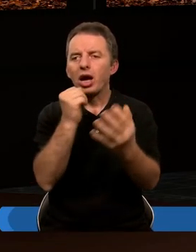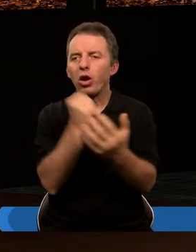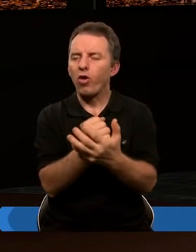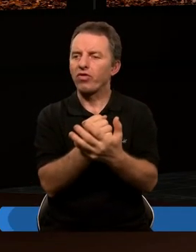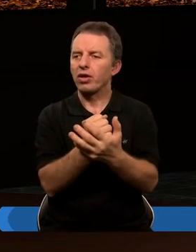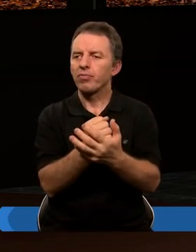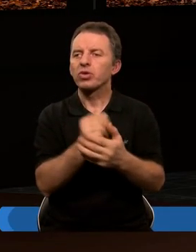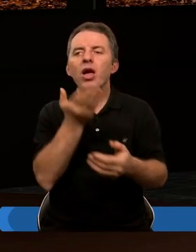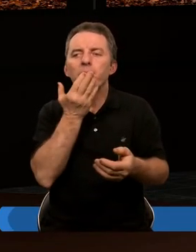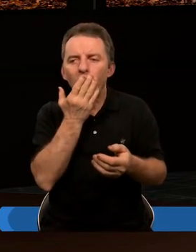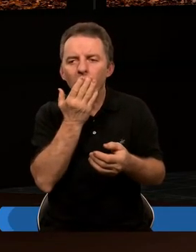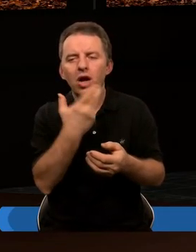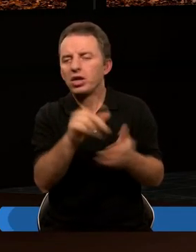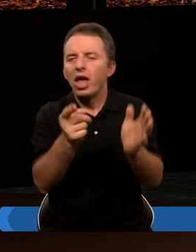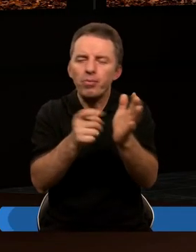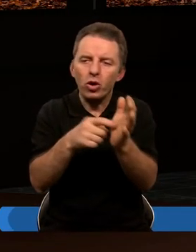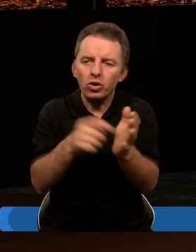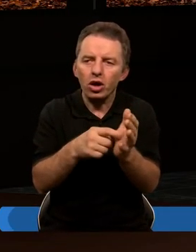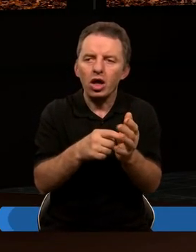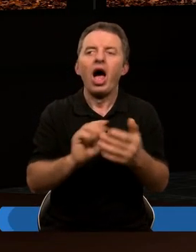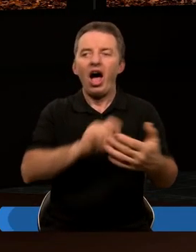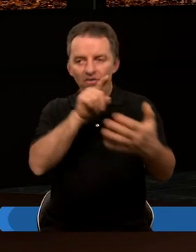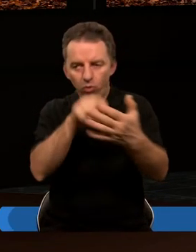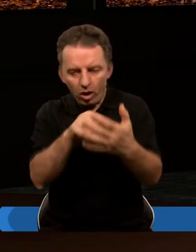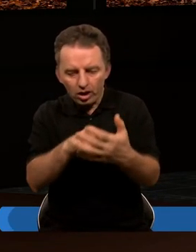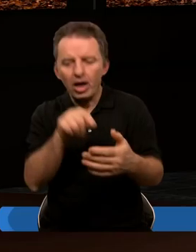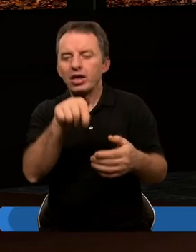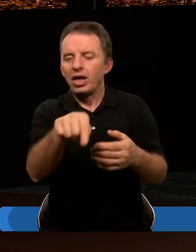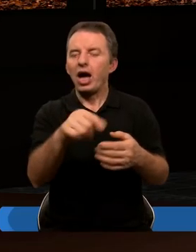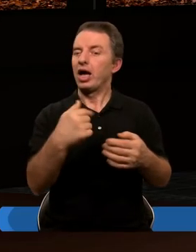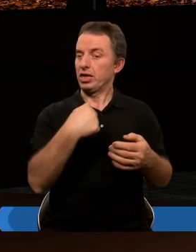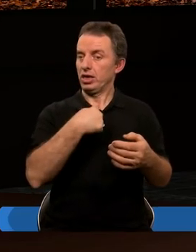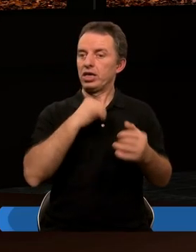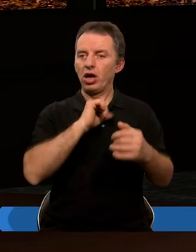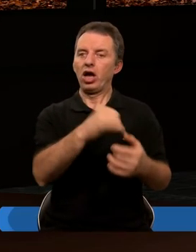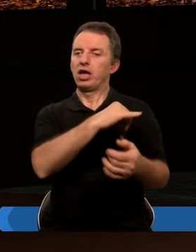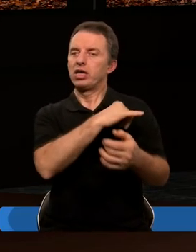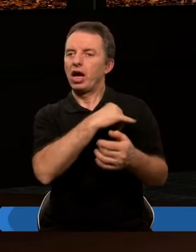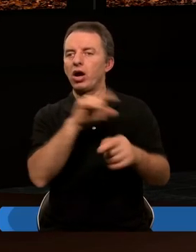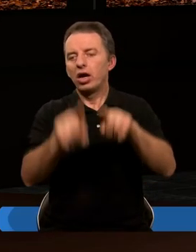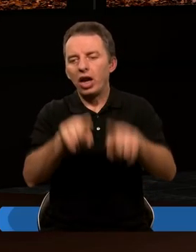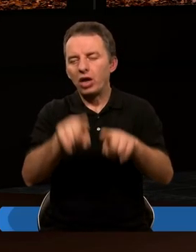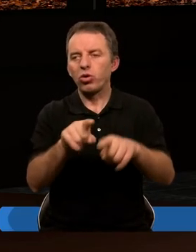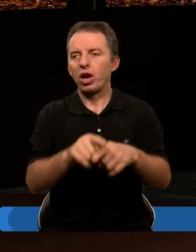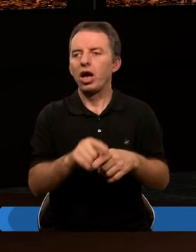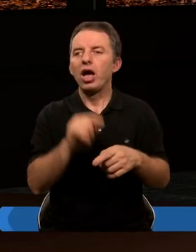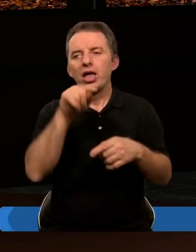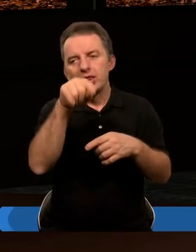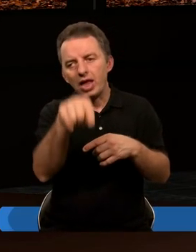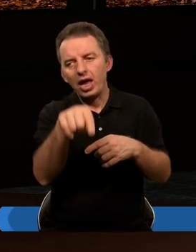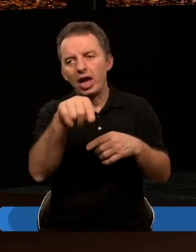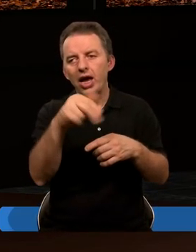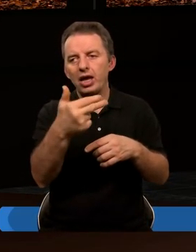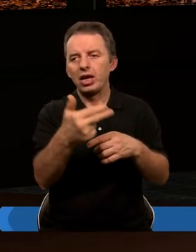Że mówi, nie pożądaj, a właśnie ta jego grześna natura, ten